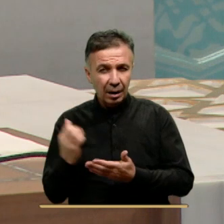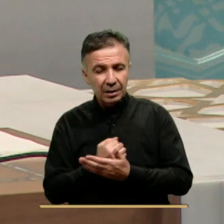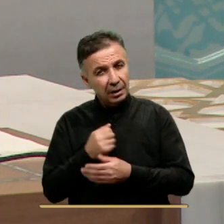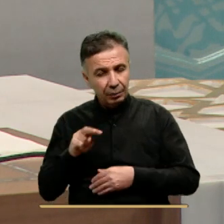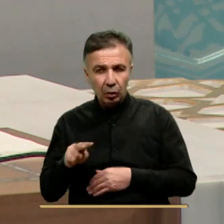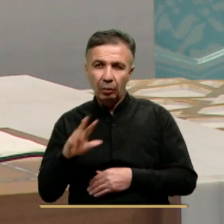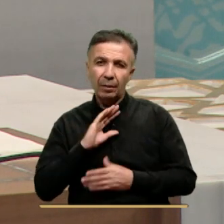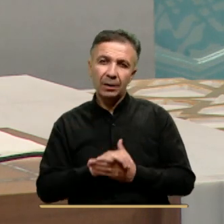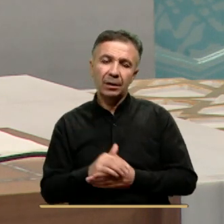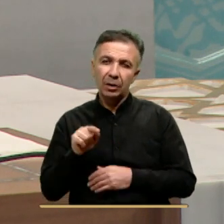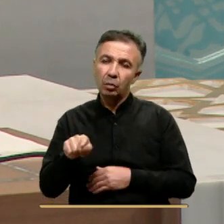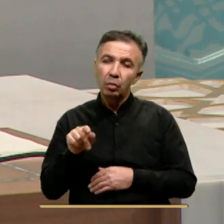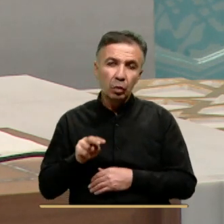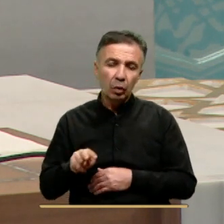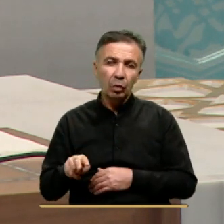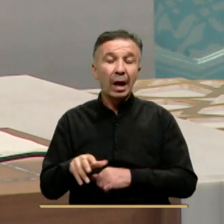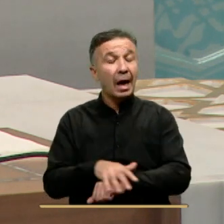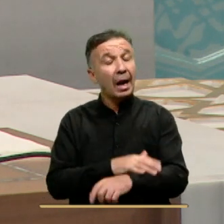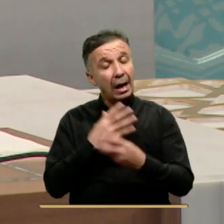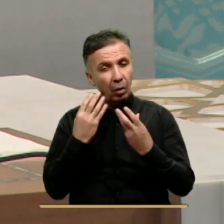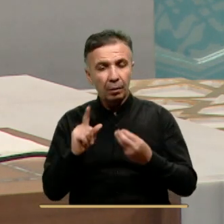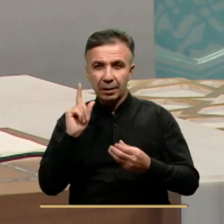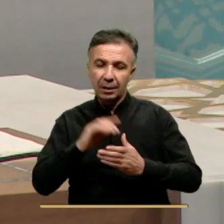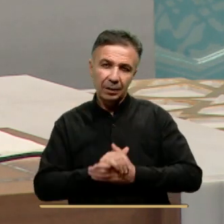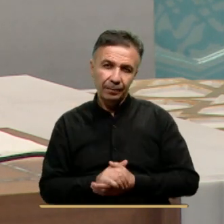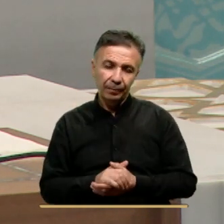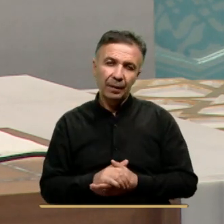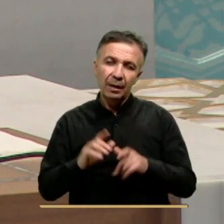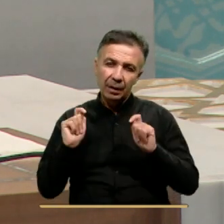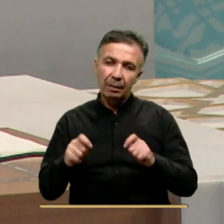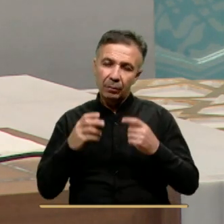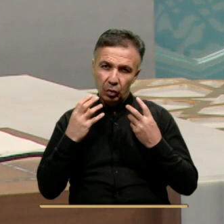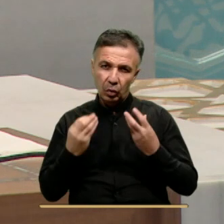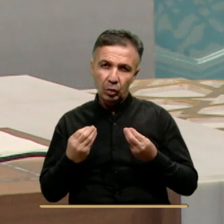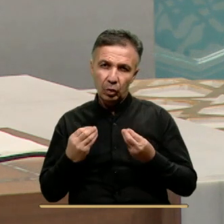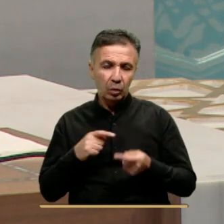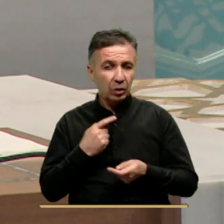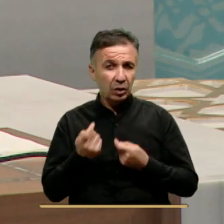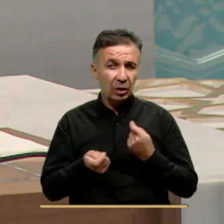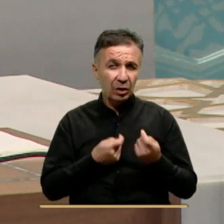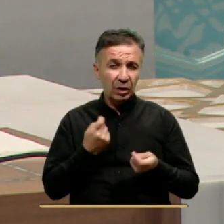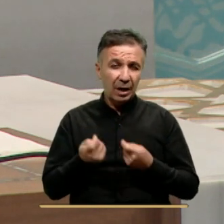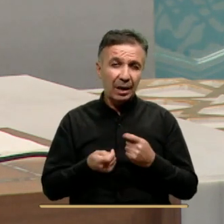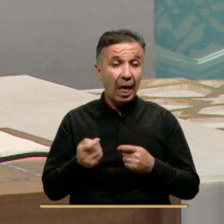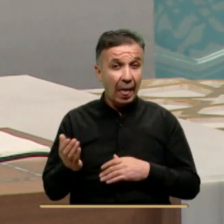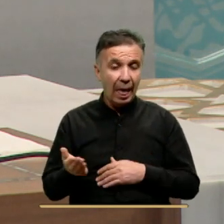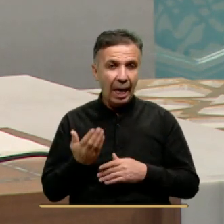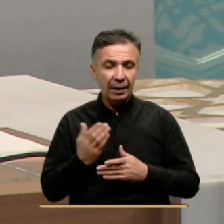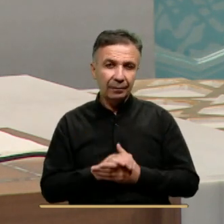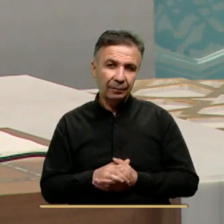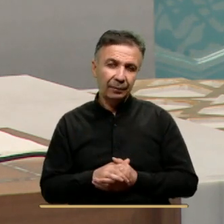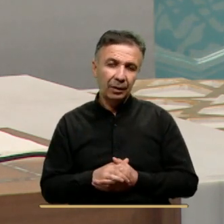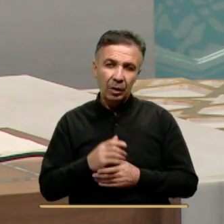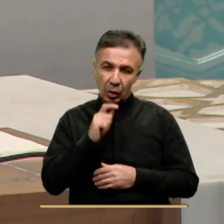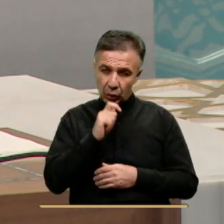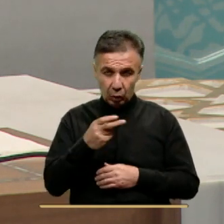bu yolun da helal olması gerekiyor yapmış olduğumuz işlerde eğer hani sözün içinde